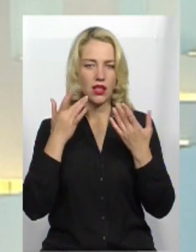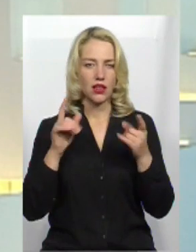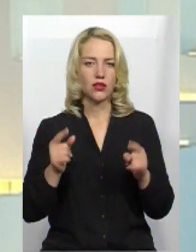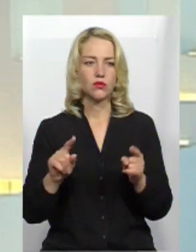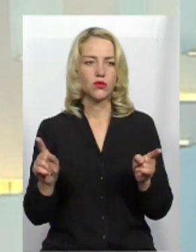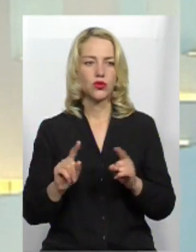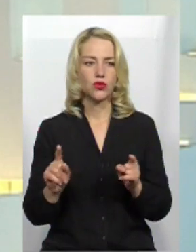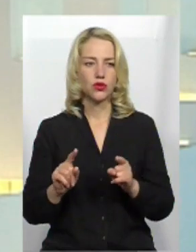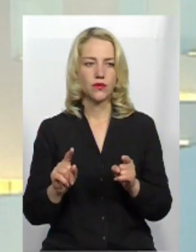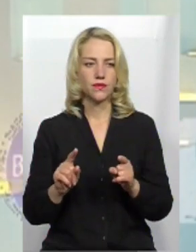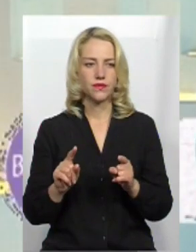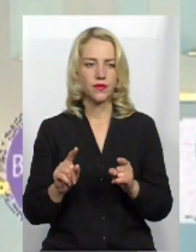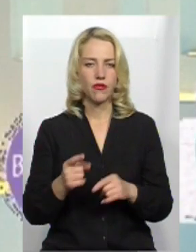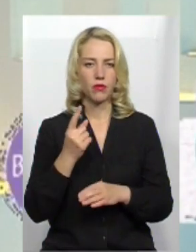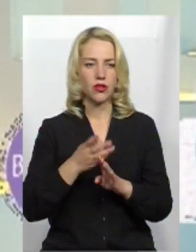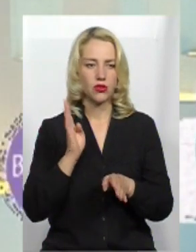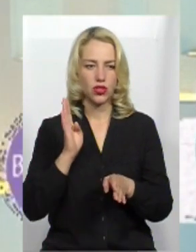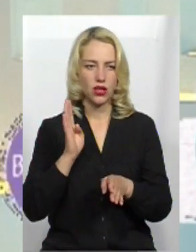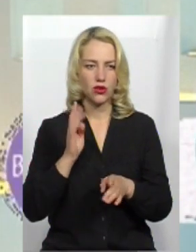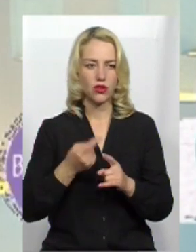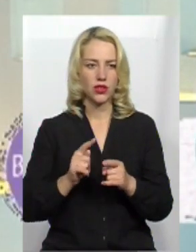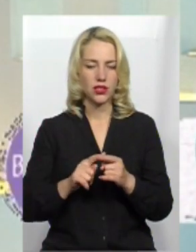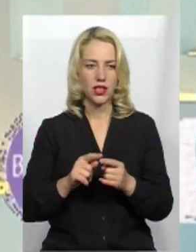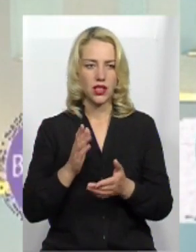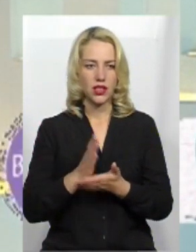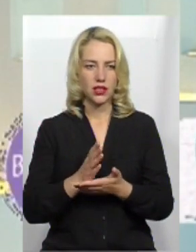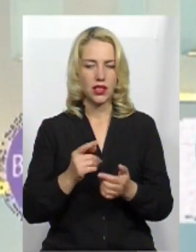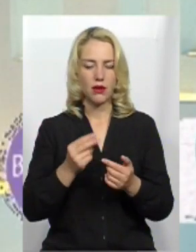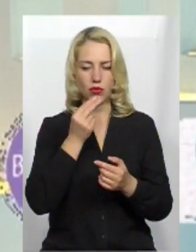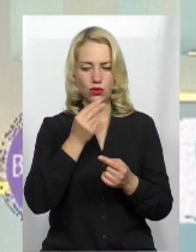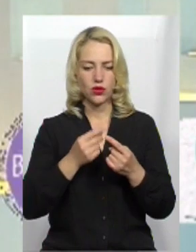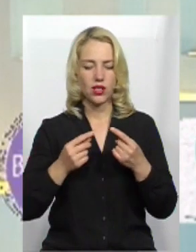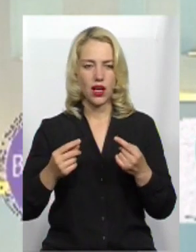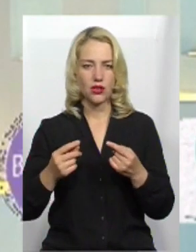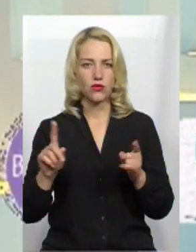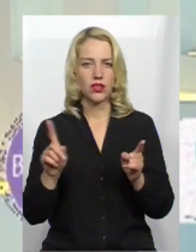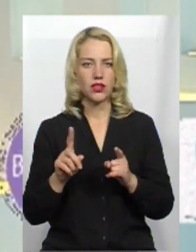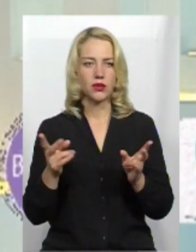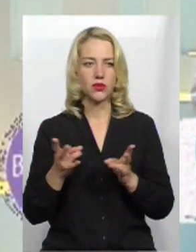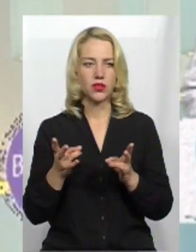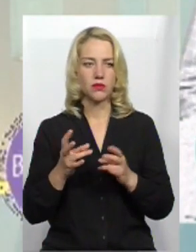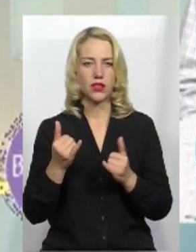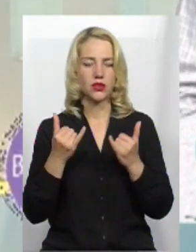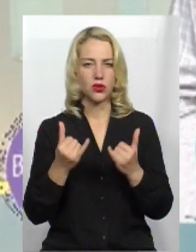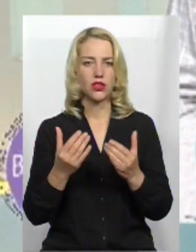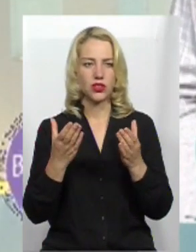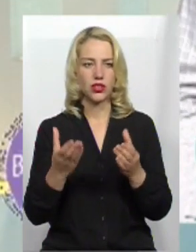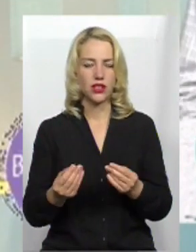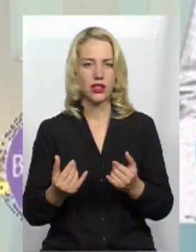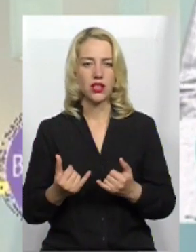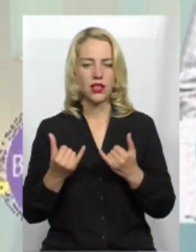що в першу чергу це є продукти харчування, які потрібні на сьогоднішній день